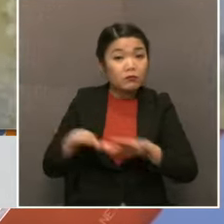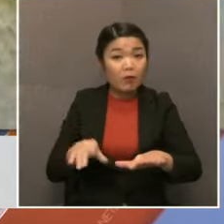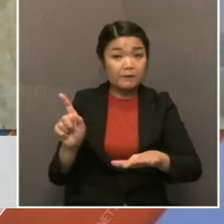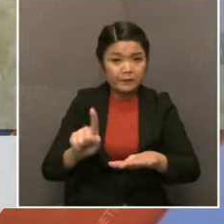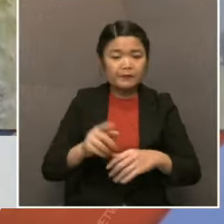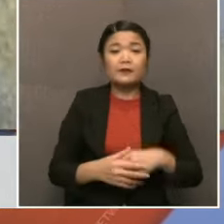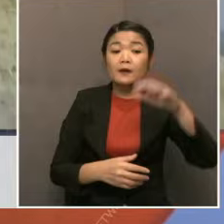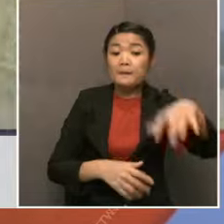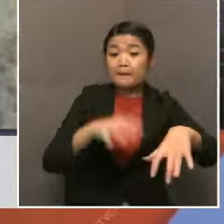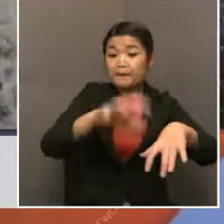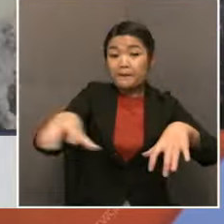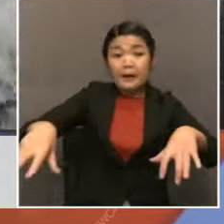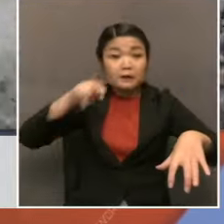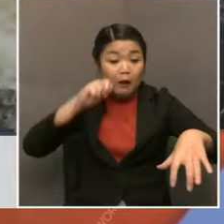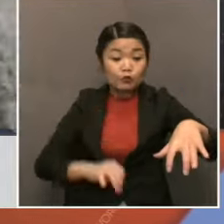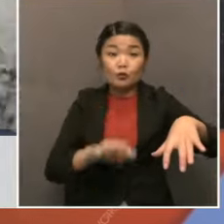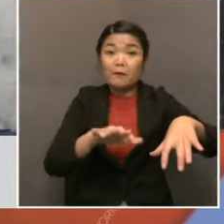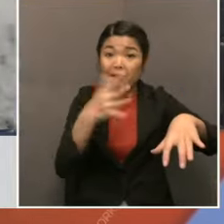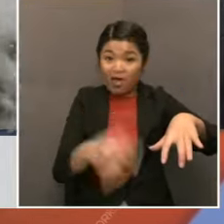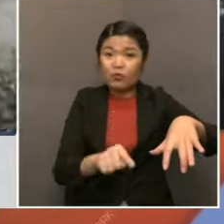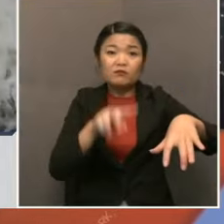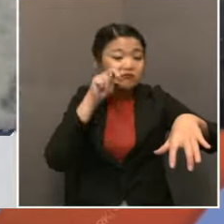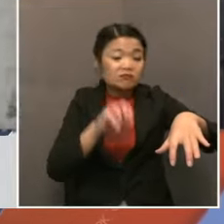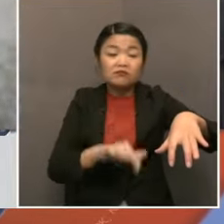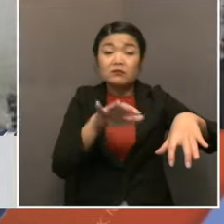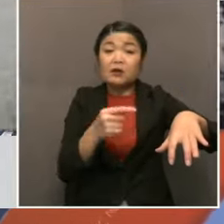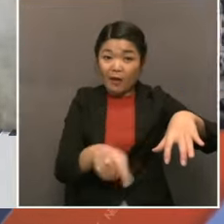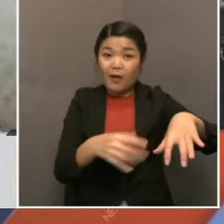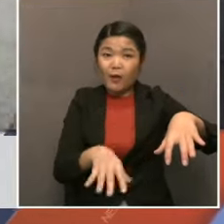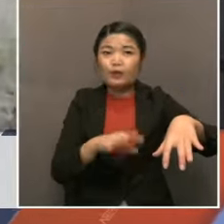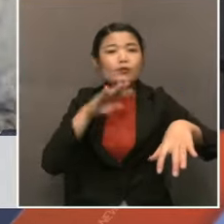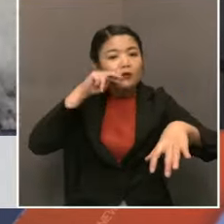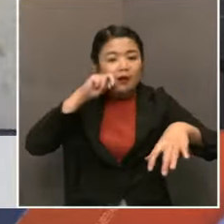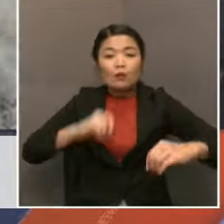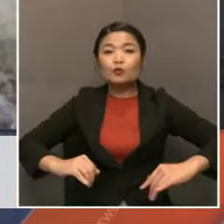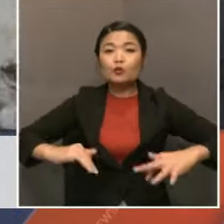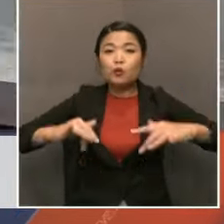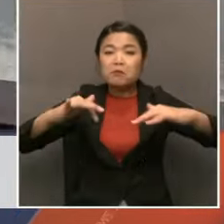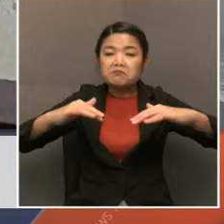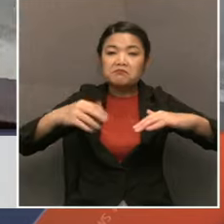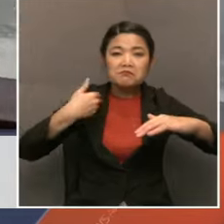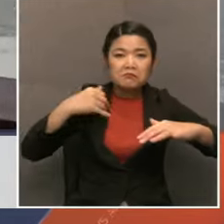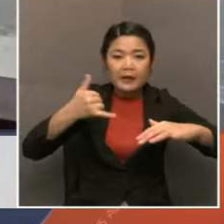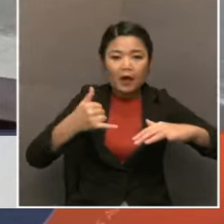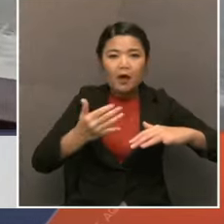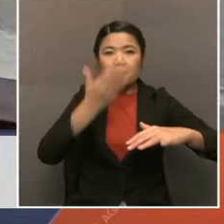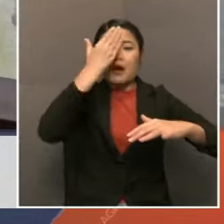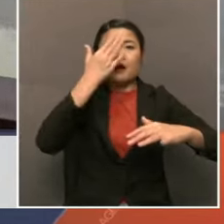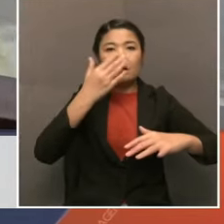คือ เมื่อมัเกิเหตุencesารณแล้ khăn ทเกิเหตุ enter อุทธุภารรข้ามา